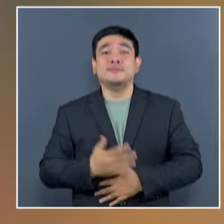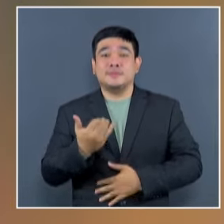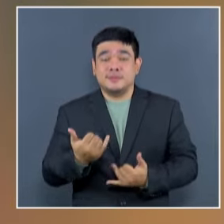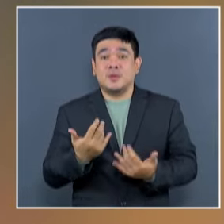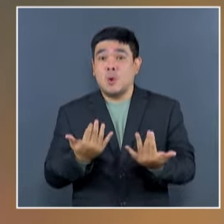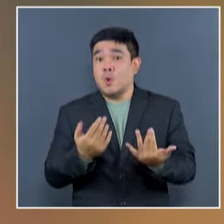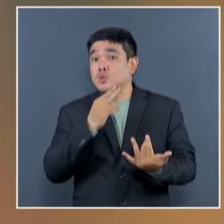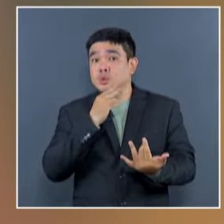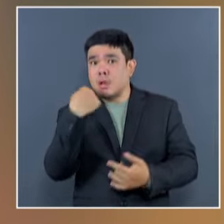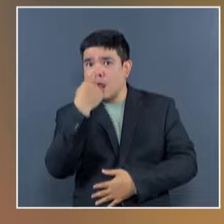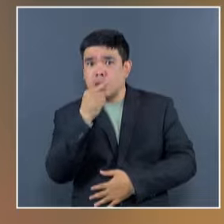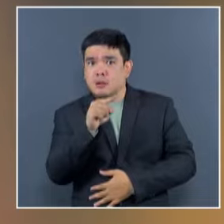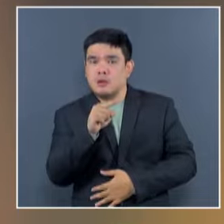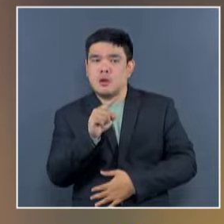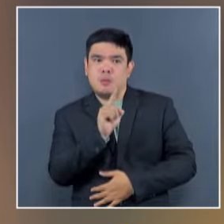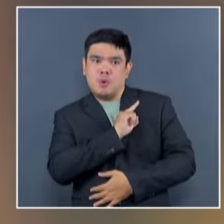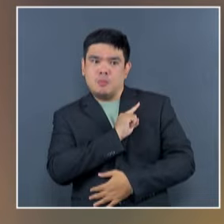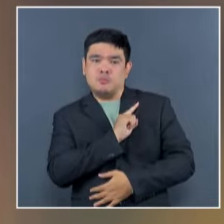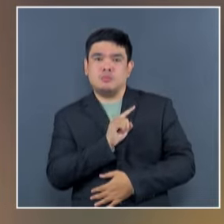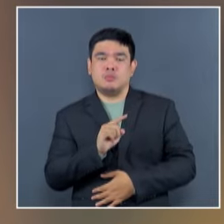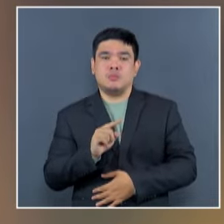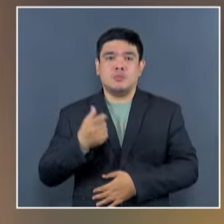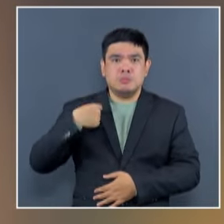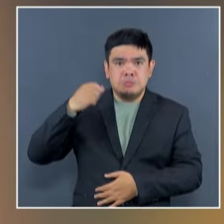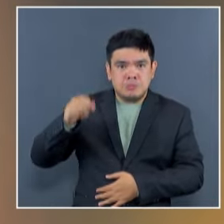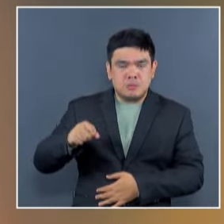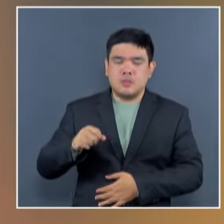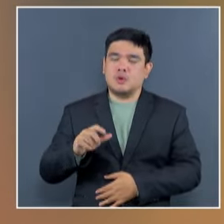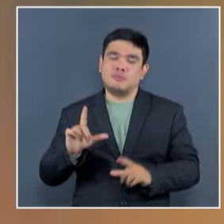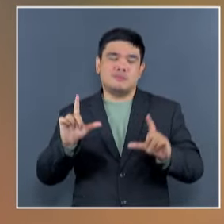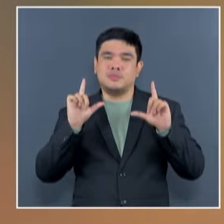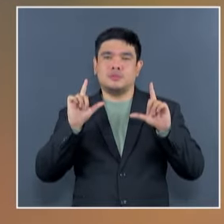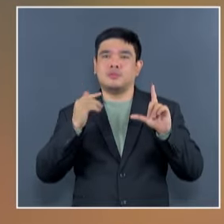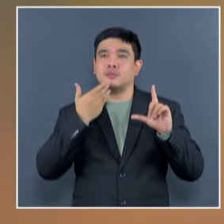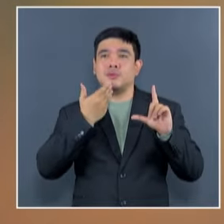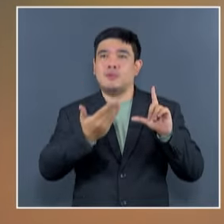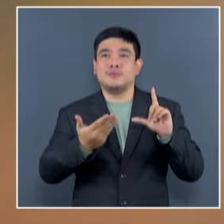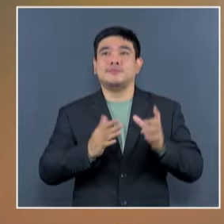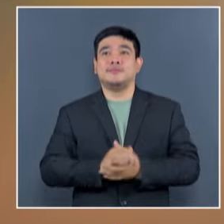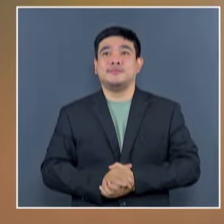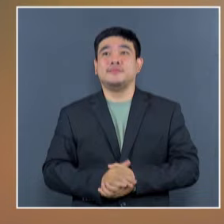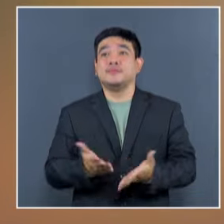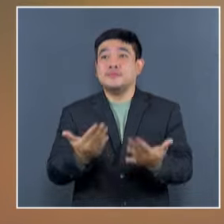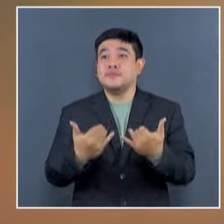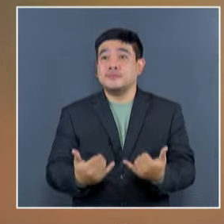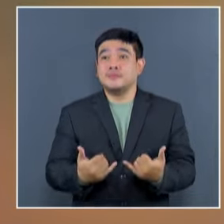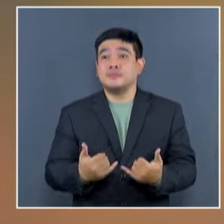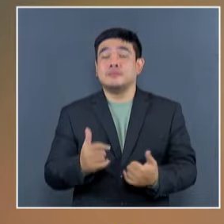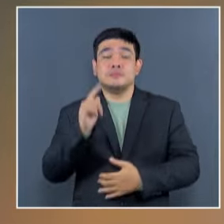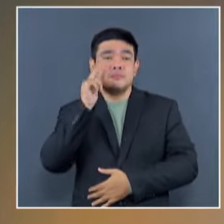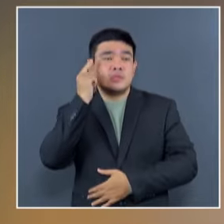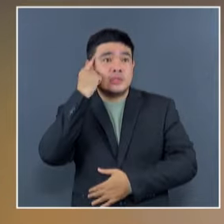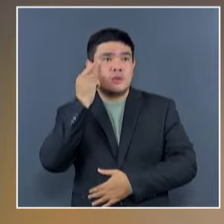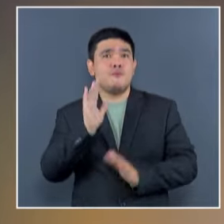เป็นว่าเพราะใครที่เกี่ยวข้องกับคดีคุณแตงโมไม่ว่าจะส่วนไหนดังทุกคนฮะ ใช่ค่ะและยังไม่หมดแค่นี้นะคุณแม่บอกว่